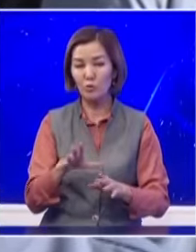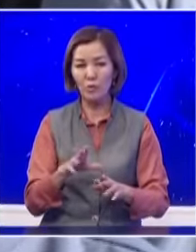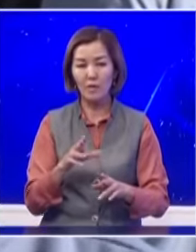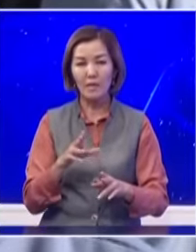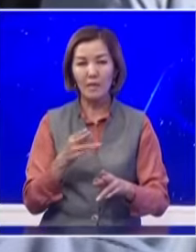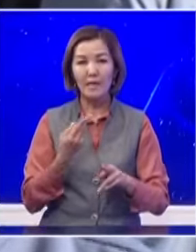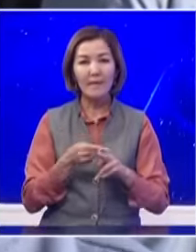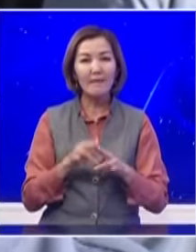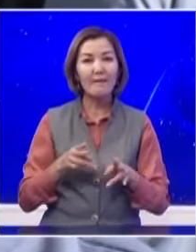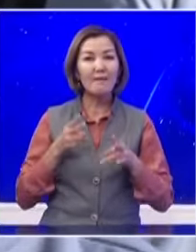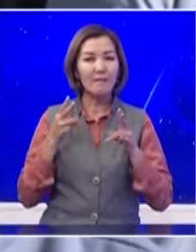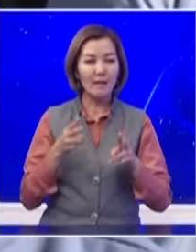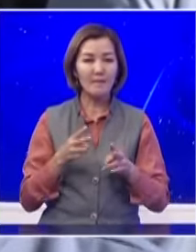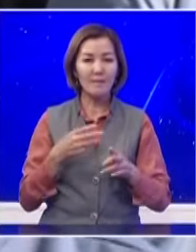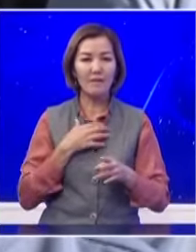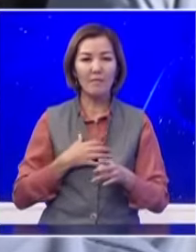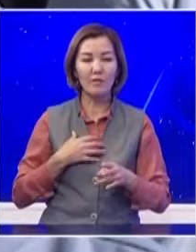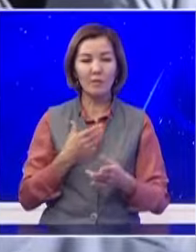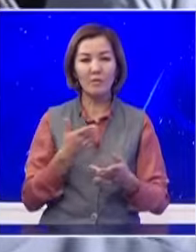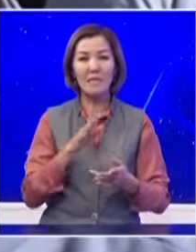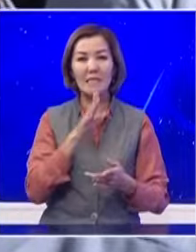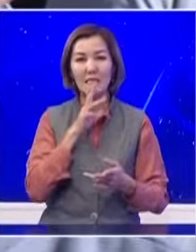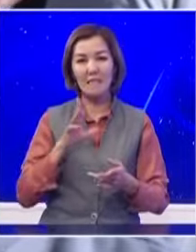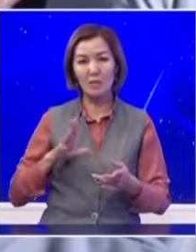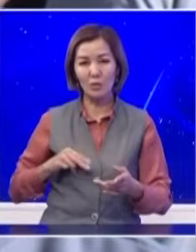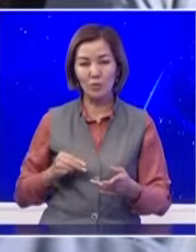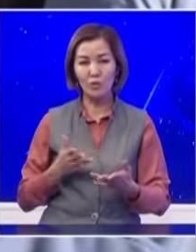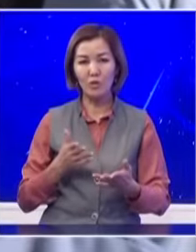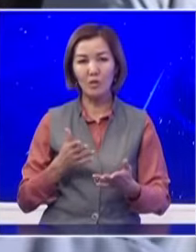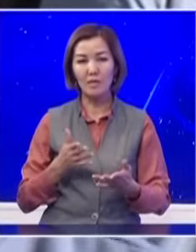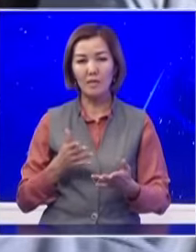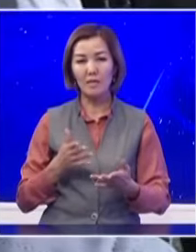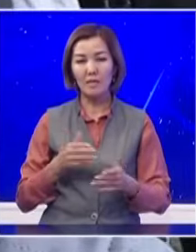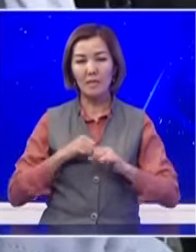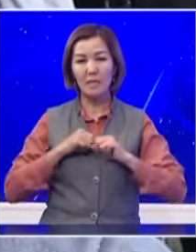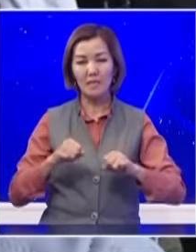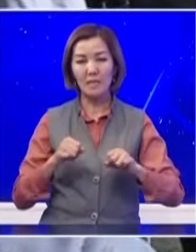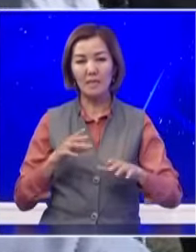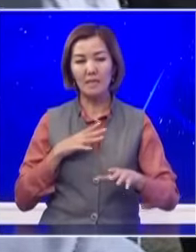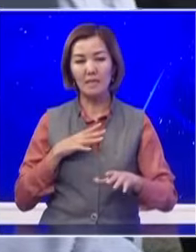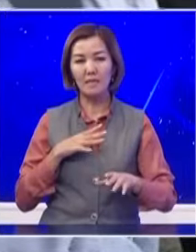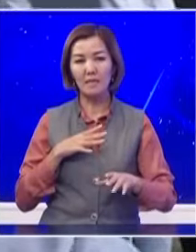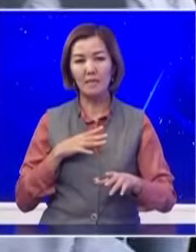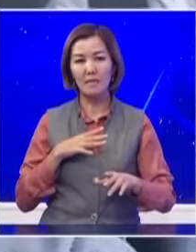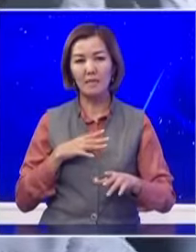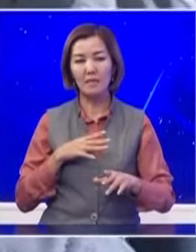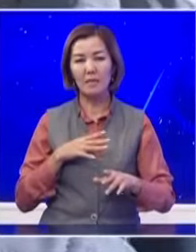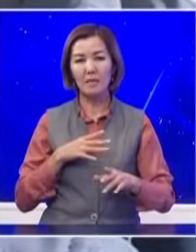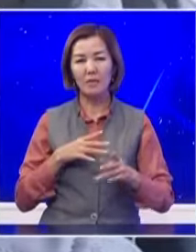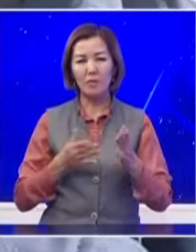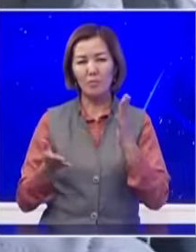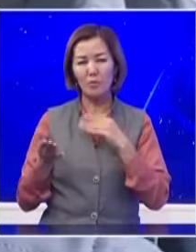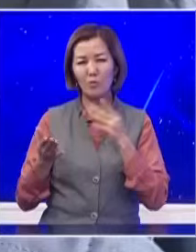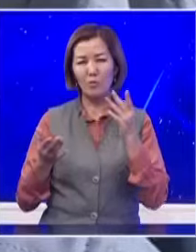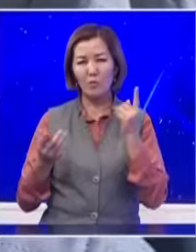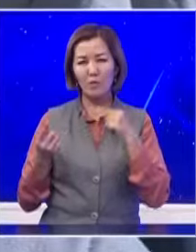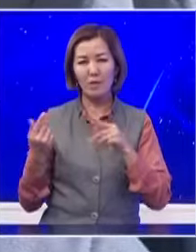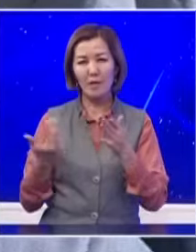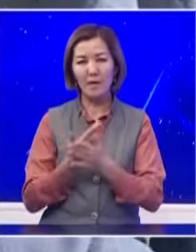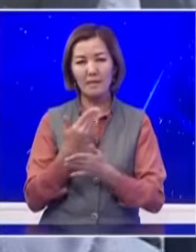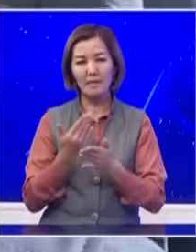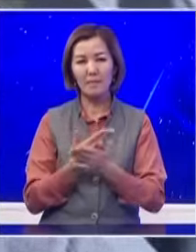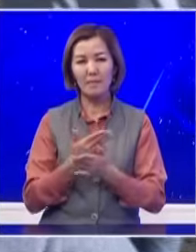бір нәзік жері мысалы Гүлайым Құдайназар қызының ерлігі. Сөзі бар дейді енді бұрынғы аңыздардан жеткен бізге. Мен